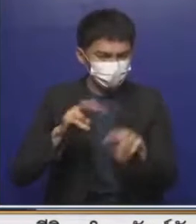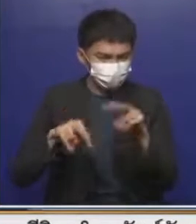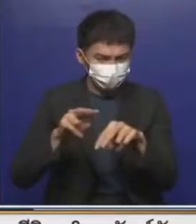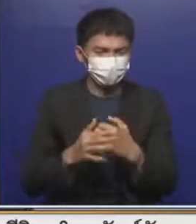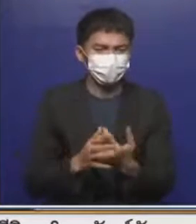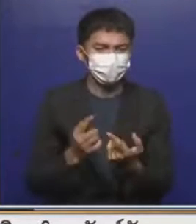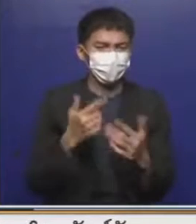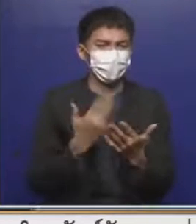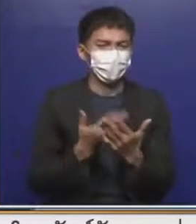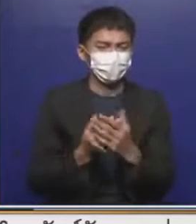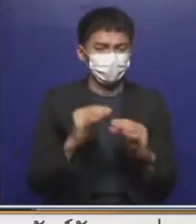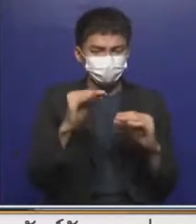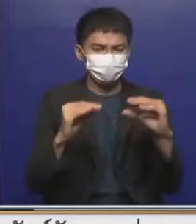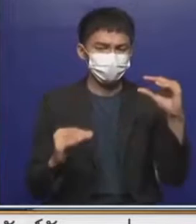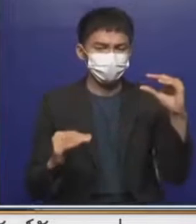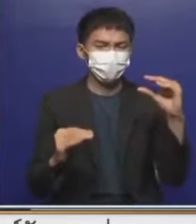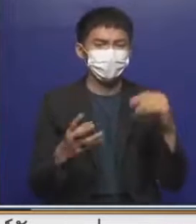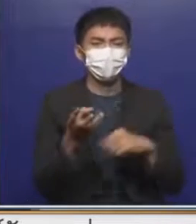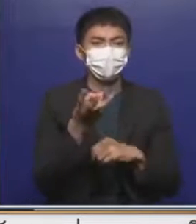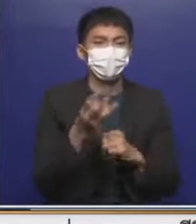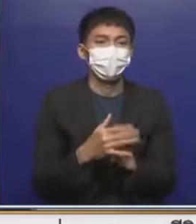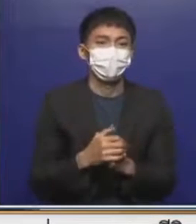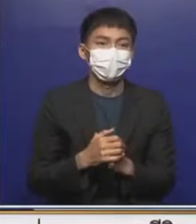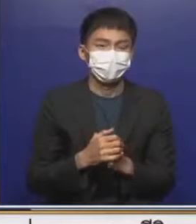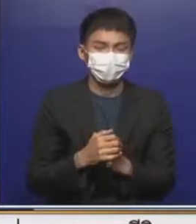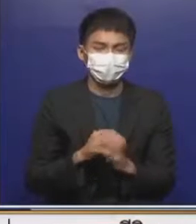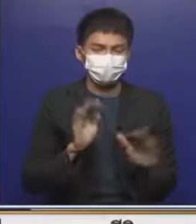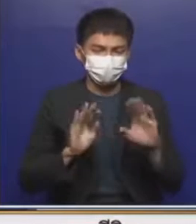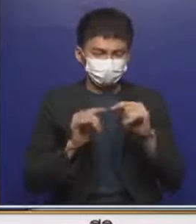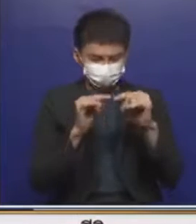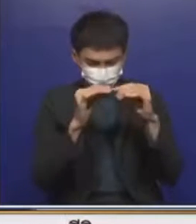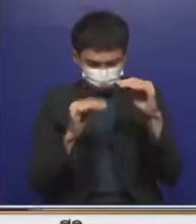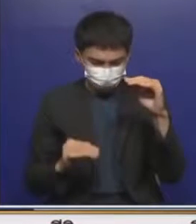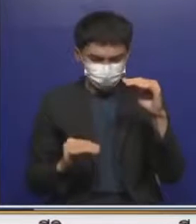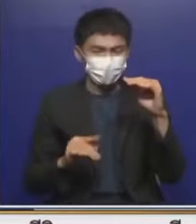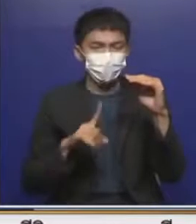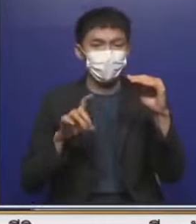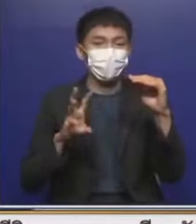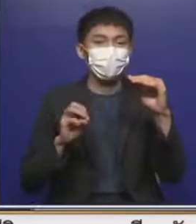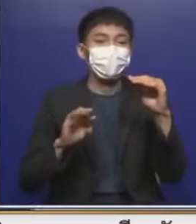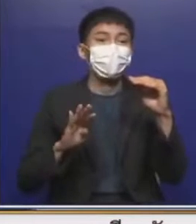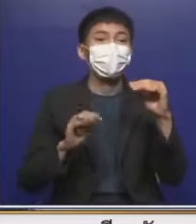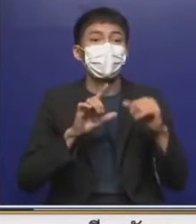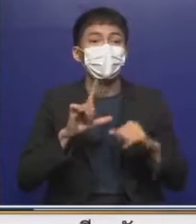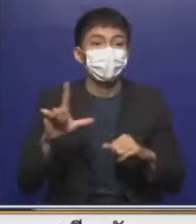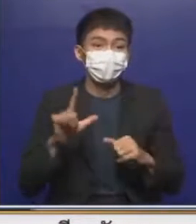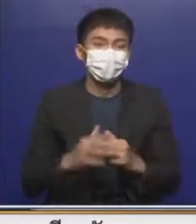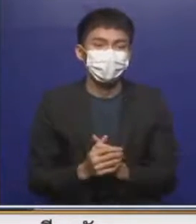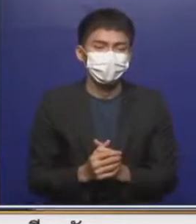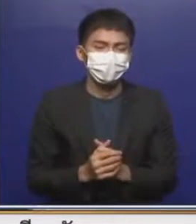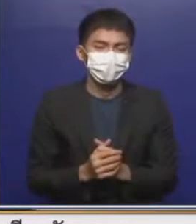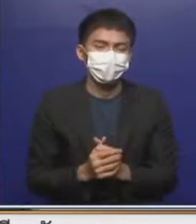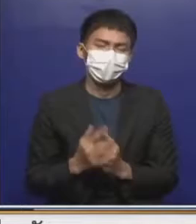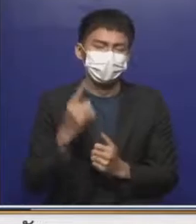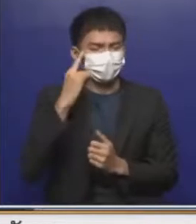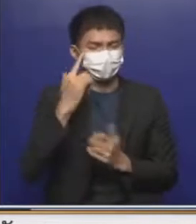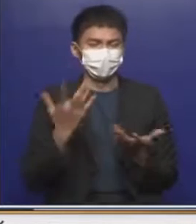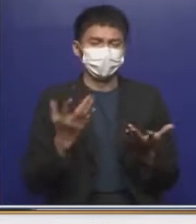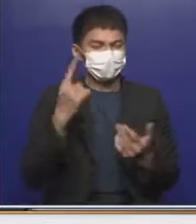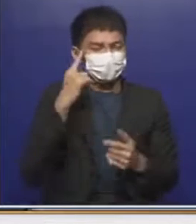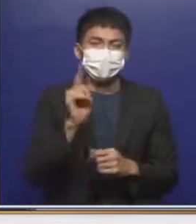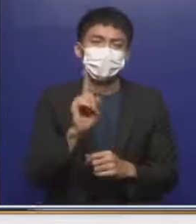งบน้อยกาปี 62 ที่ยงไม่เจอกัโควิด 164 ล้านผมถามว่ามีอะไรที่จะลสามาถสนึไดถขนานไหม